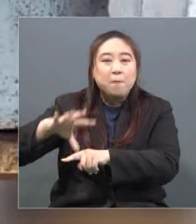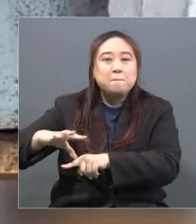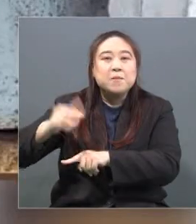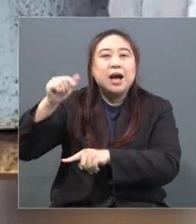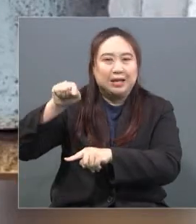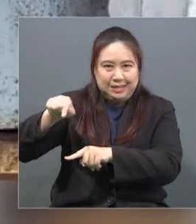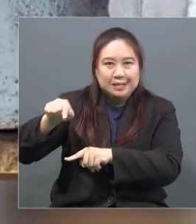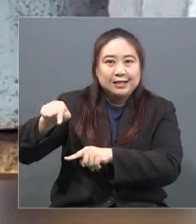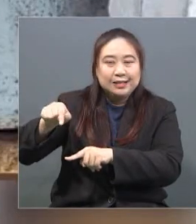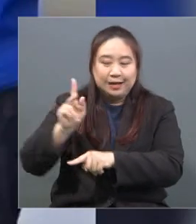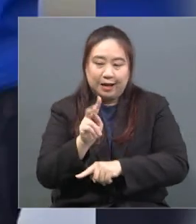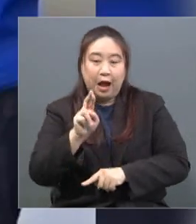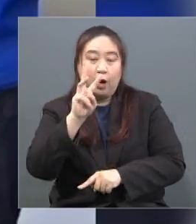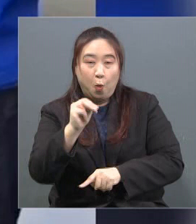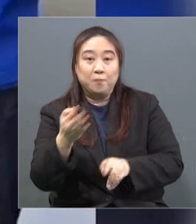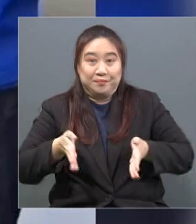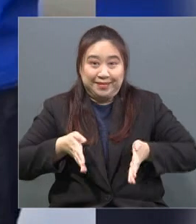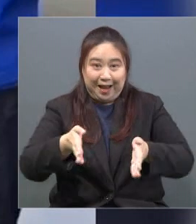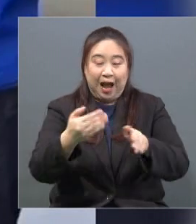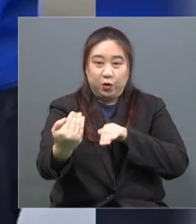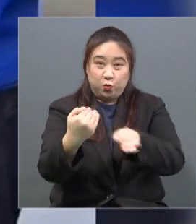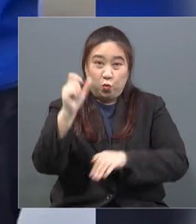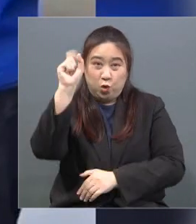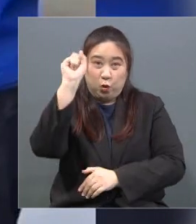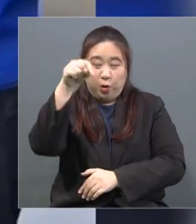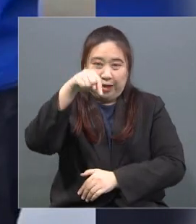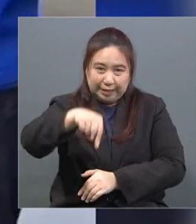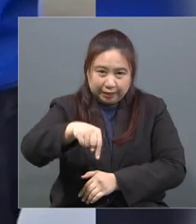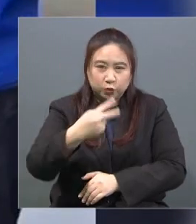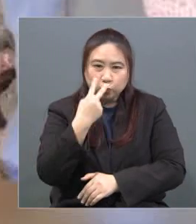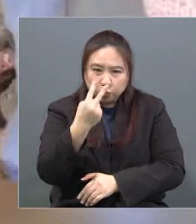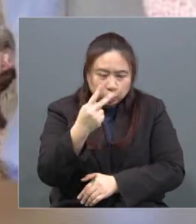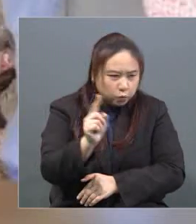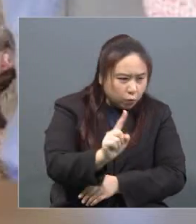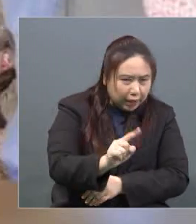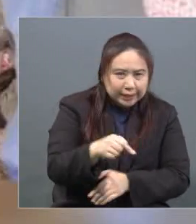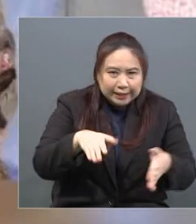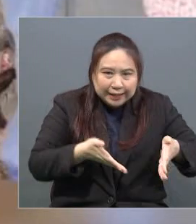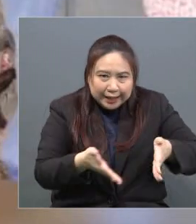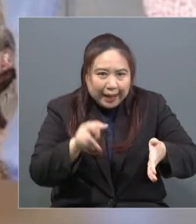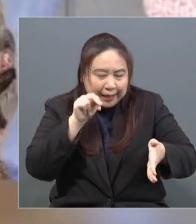ศักดิ์กรมทางหลวงมอเตอร์เวย์ตรวจสอบจุดที่มีการล่วงล้ำลำรางสาธารณะกำ